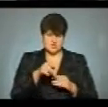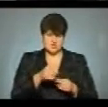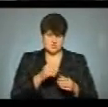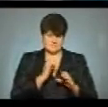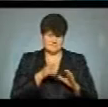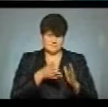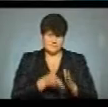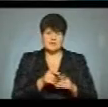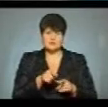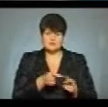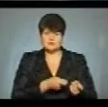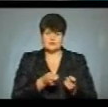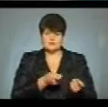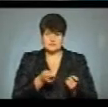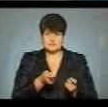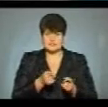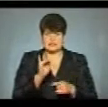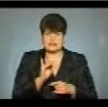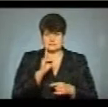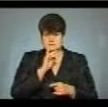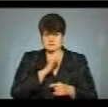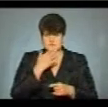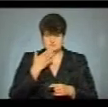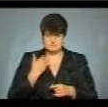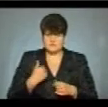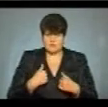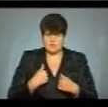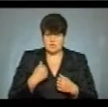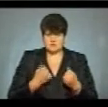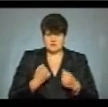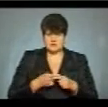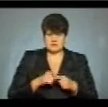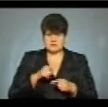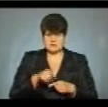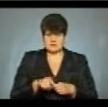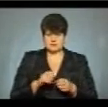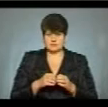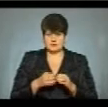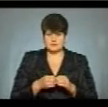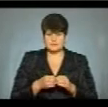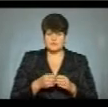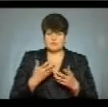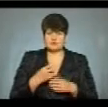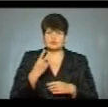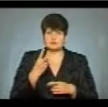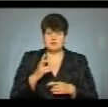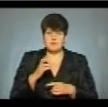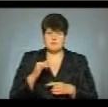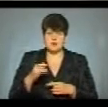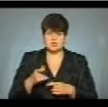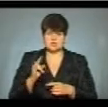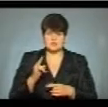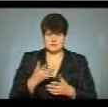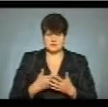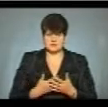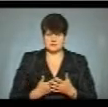цьому автомобілі перевозити автокрісло незручно. Як для моєї машини, це трошки вже буде впритик. А якщо буде два багажа і дитина,